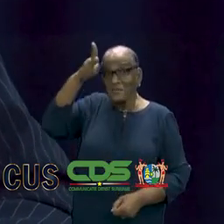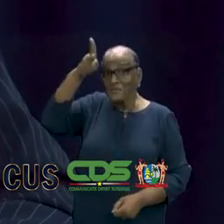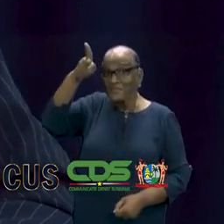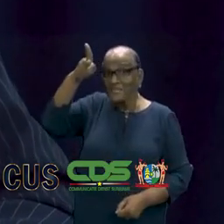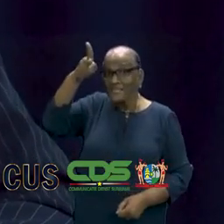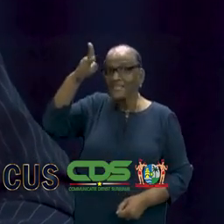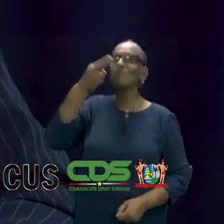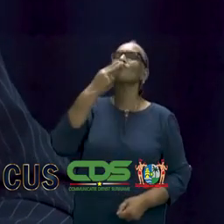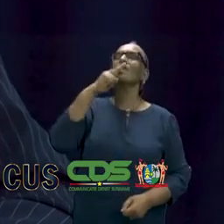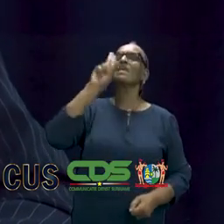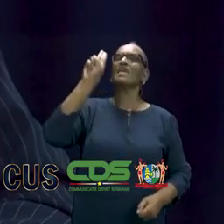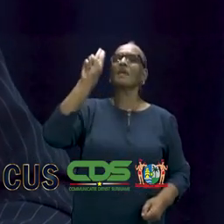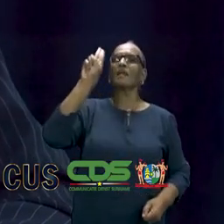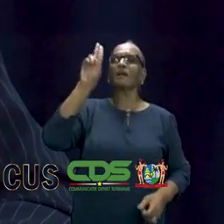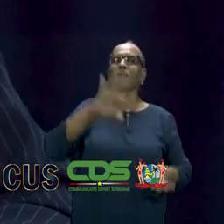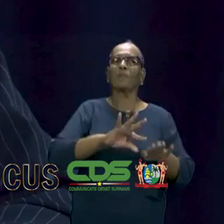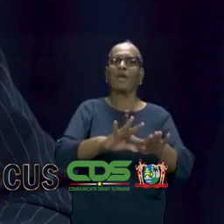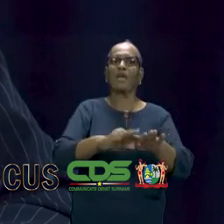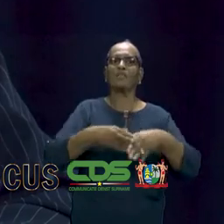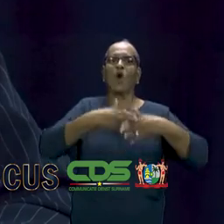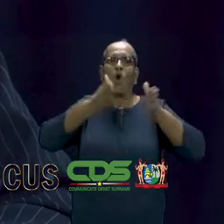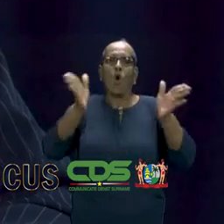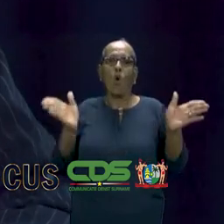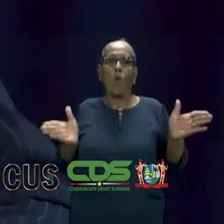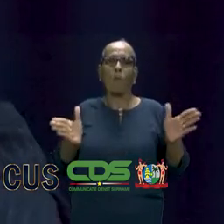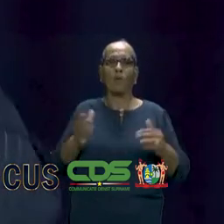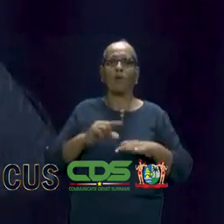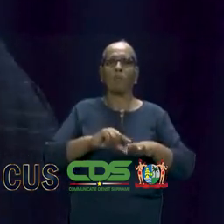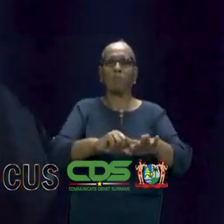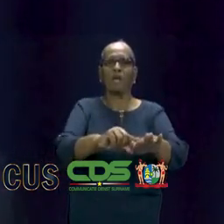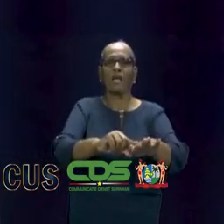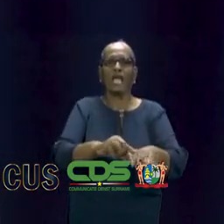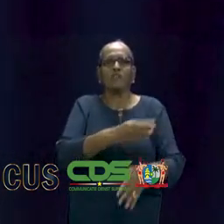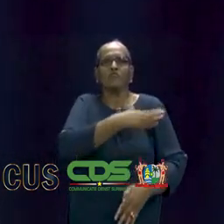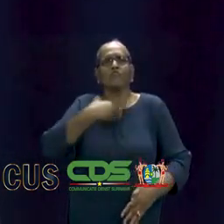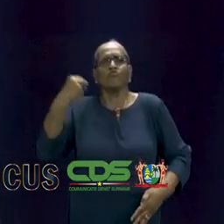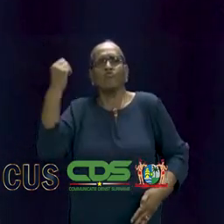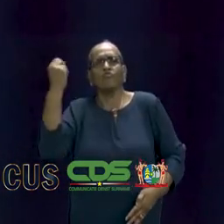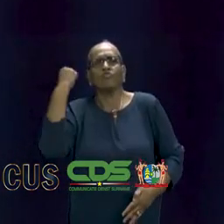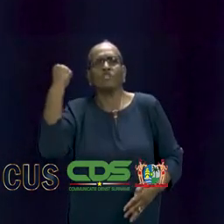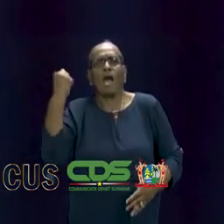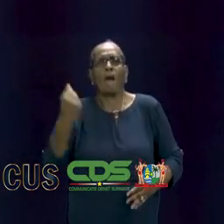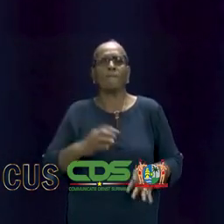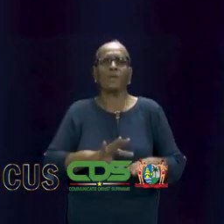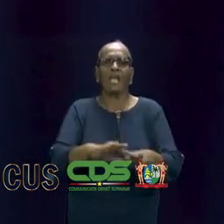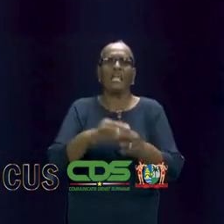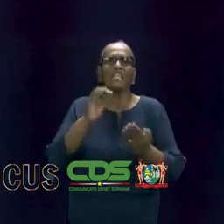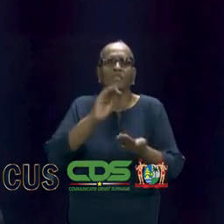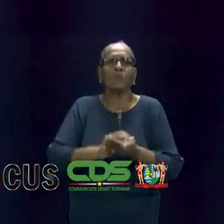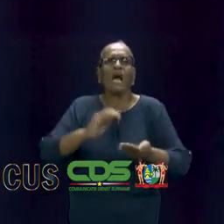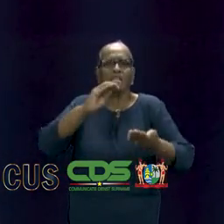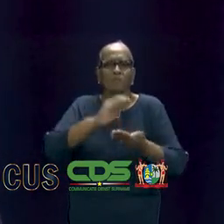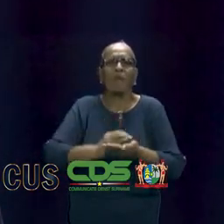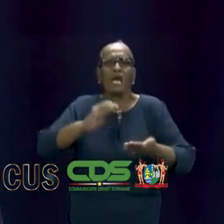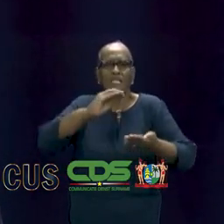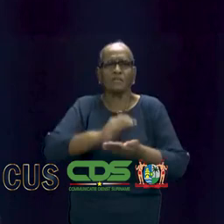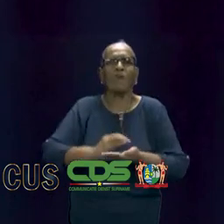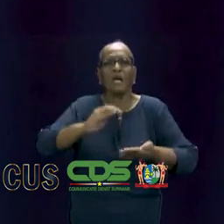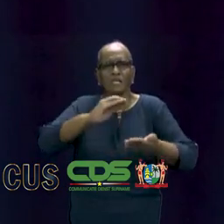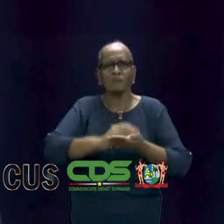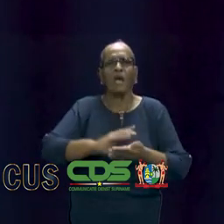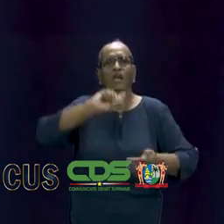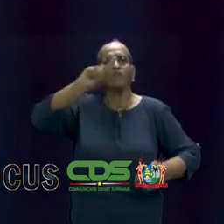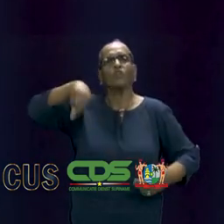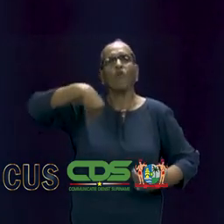eerlijk beleid, transparant beleid, duurzaam beleid. Uit die inkomsten sparen en sparen en stabilisatiefonds voor de